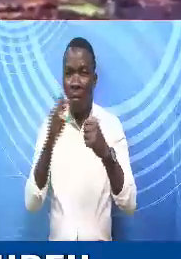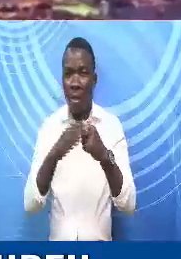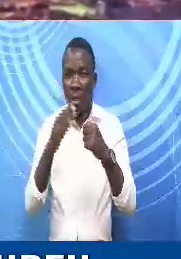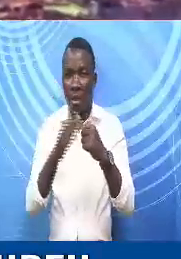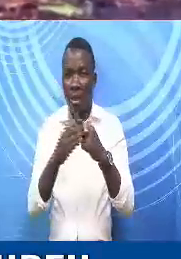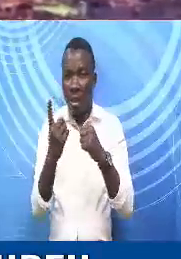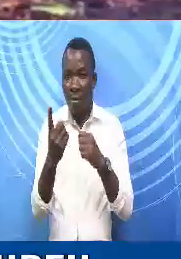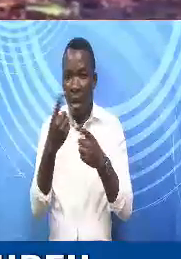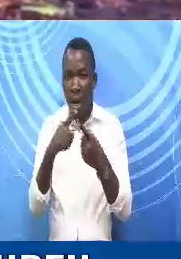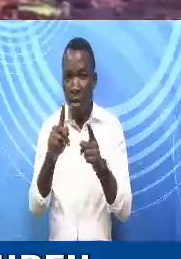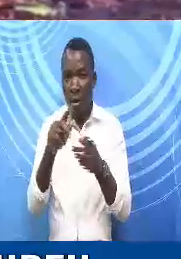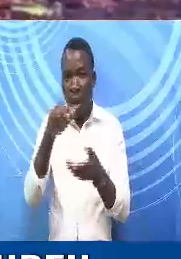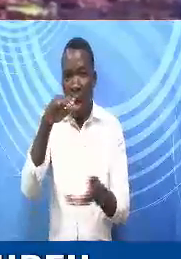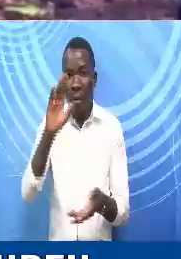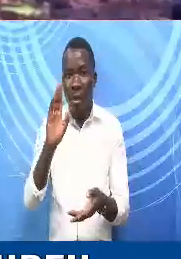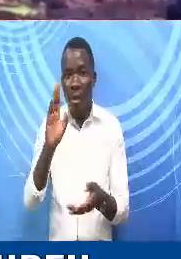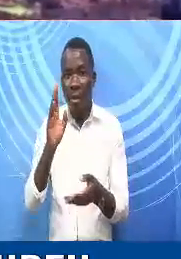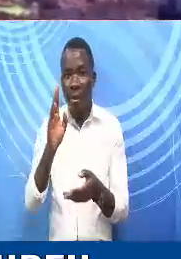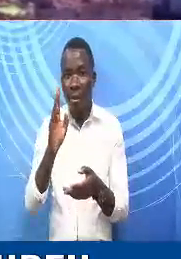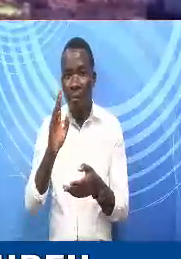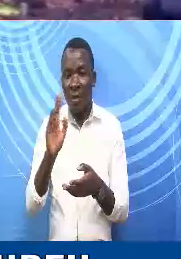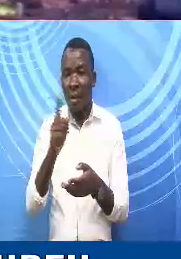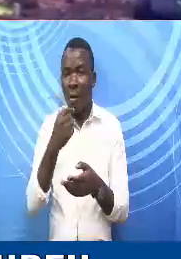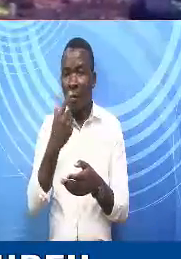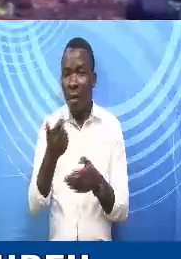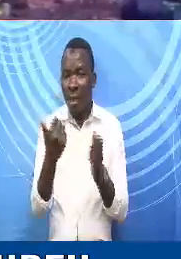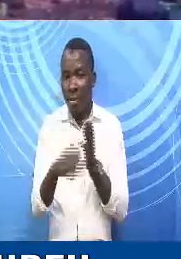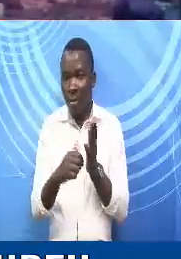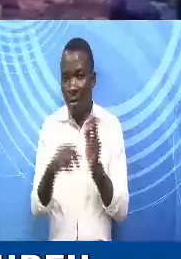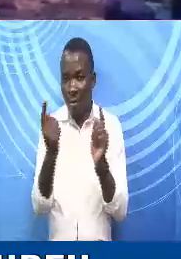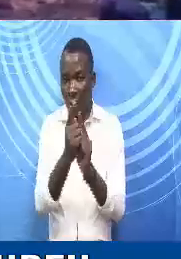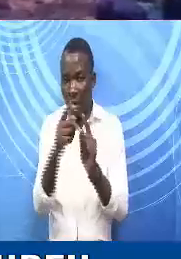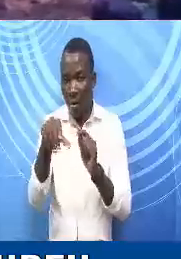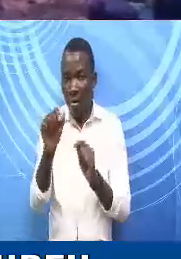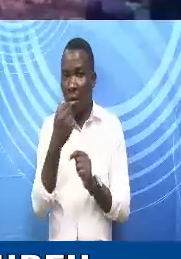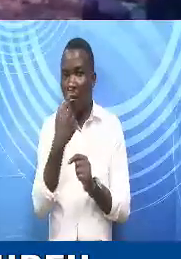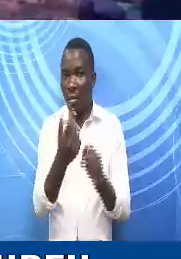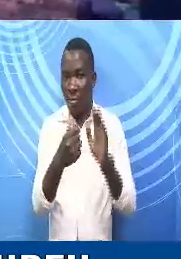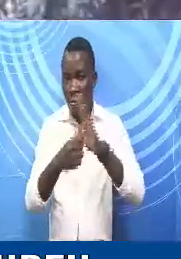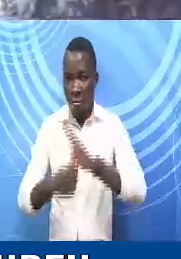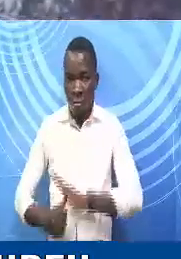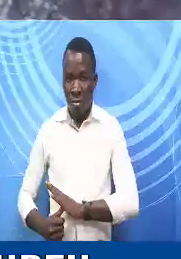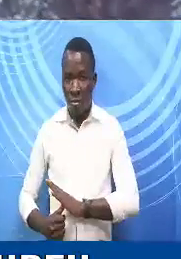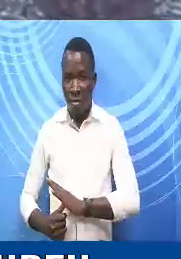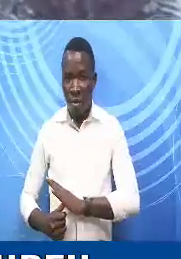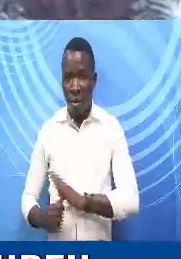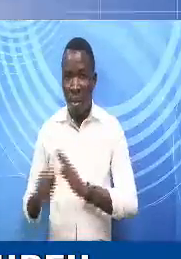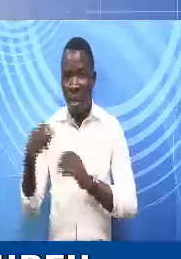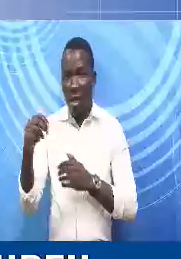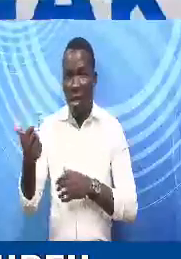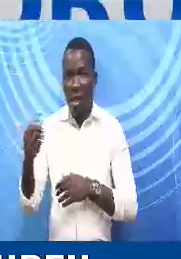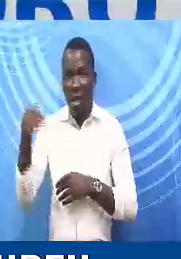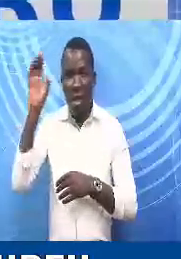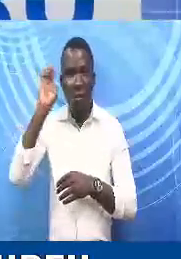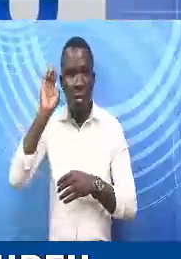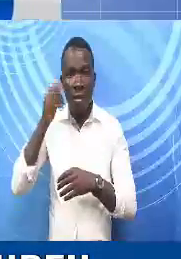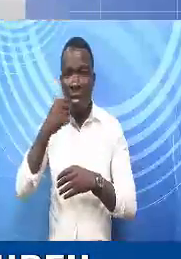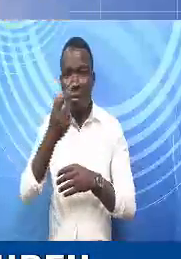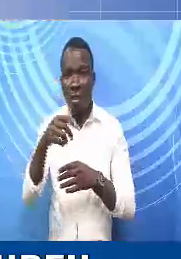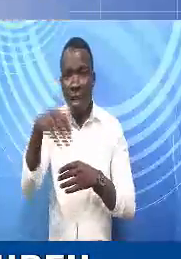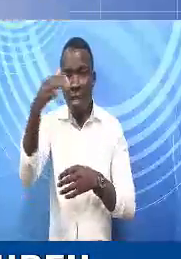1991, ariko benshi batabavuga akaga bahaboneye bavuga ko bahohotewe. Myandi makuru yiriwe